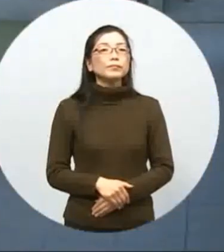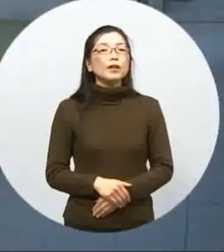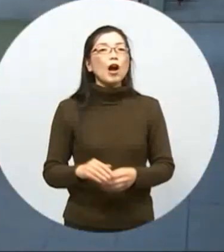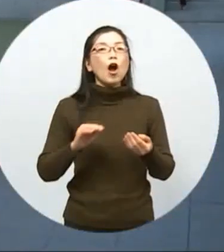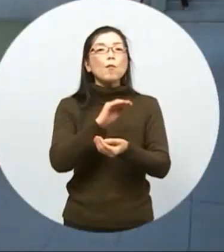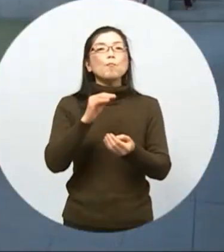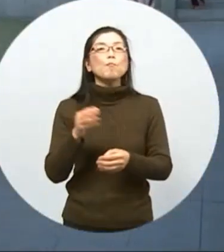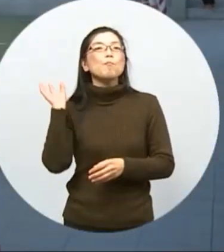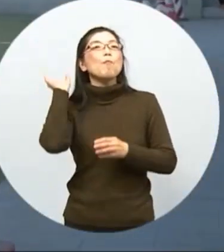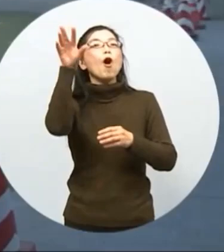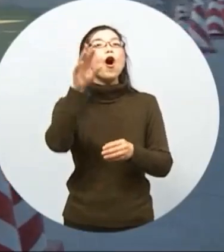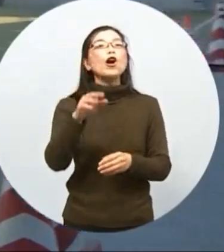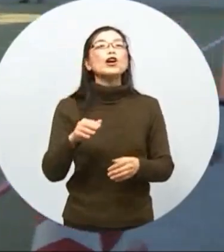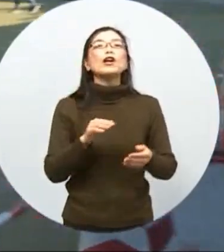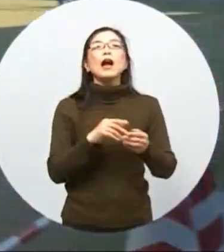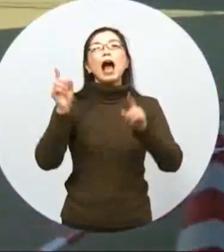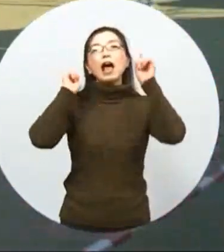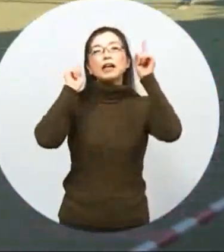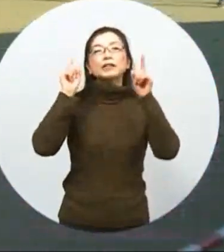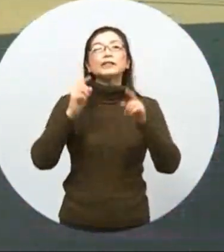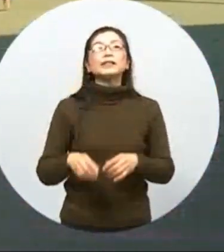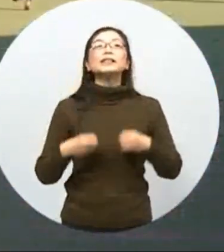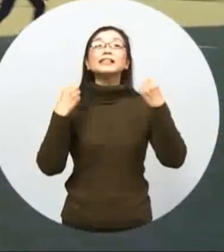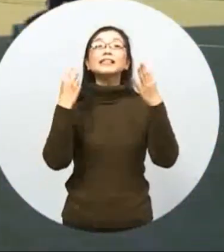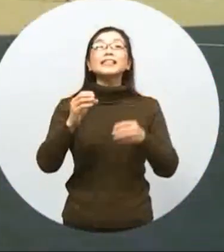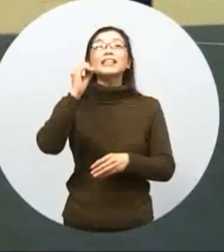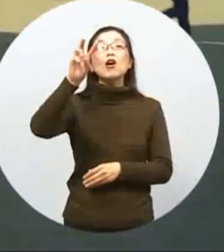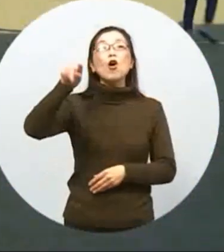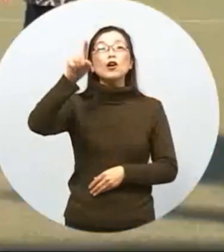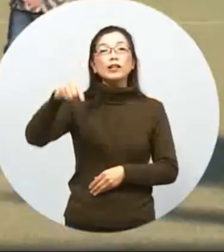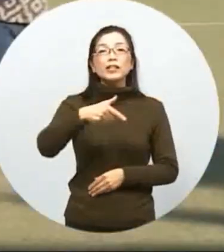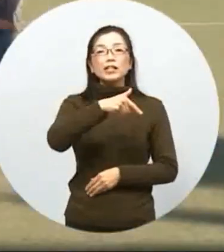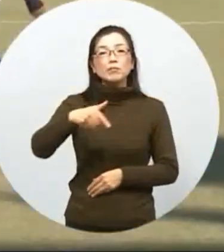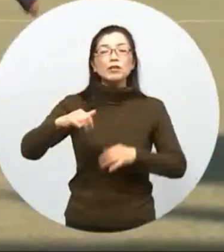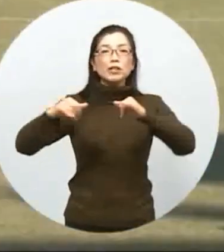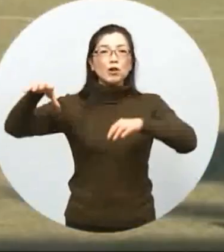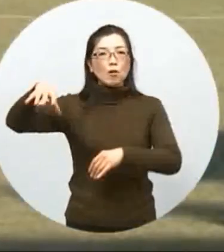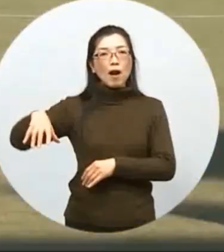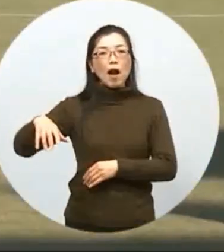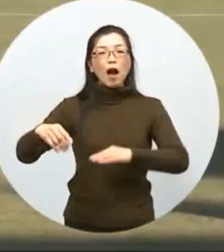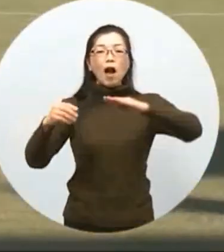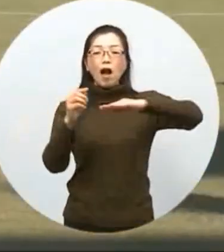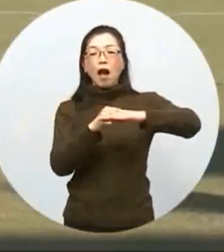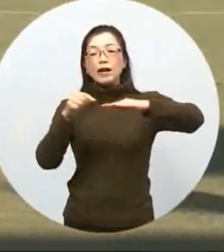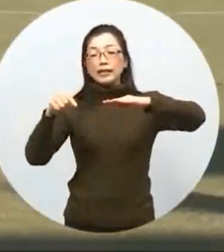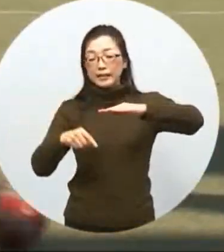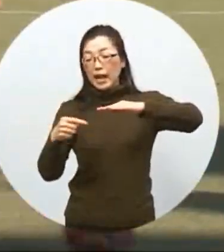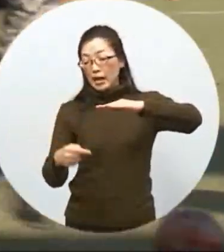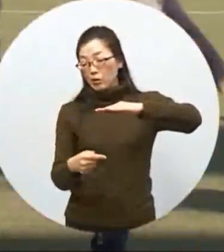ボール遊びなどもできる新オリーブ広場は地階の外にあります。